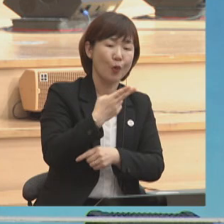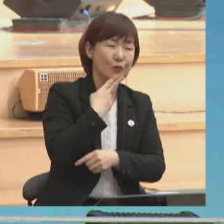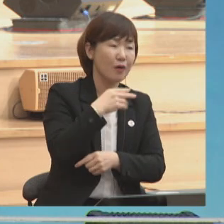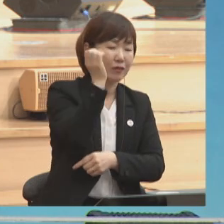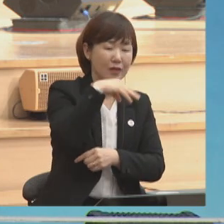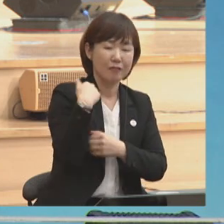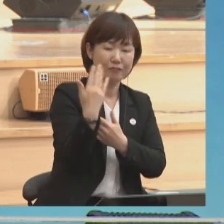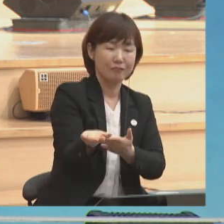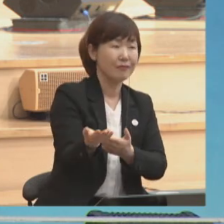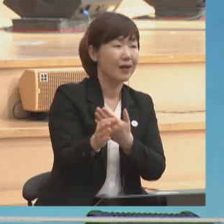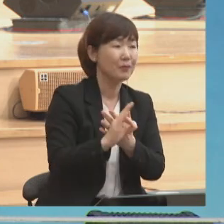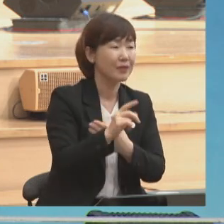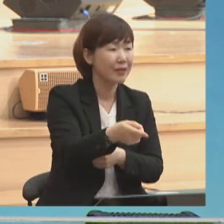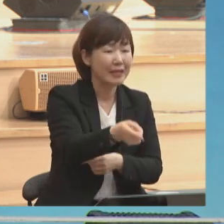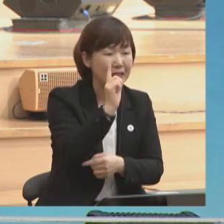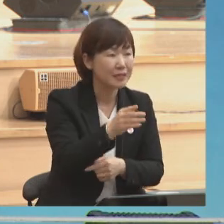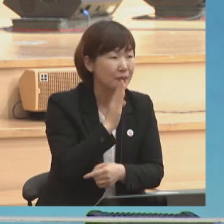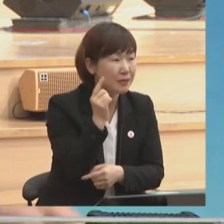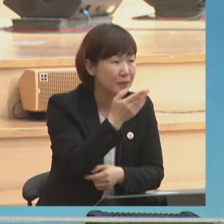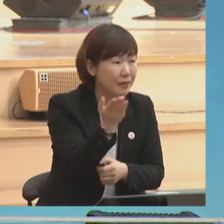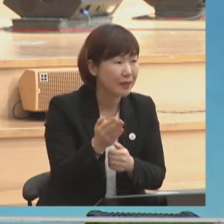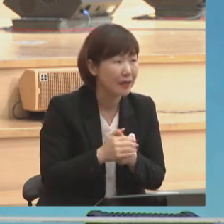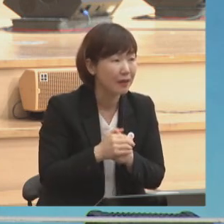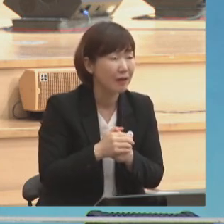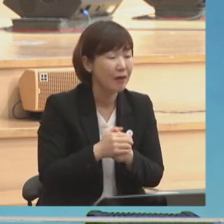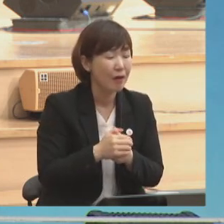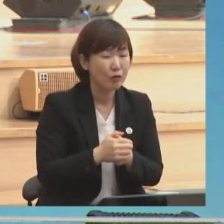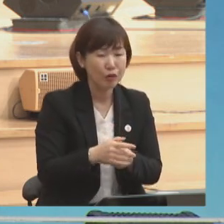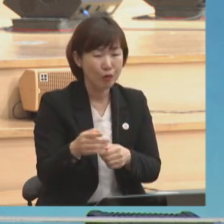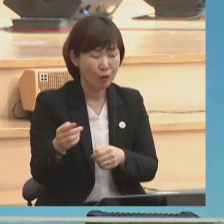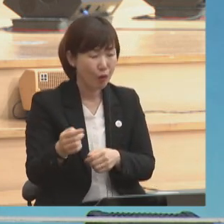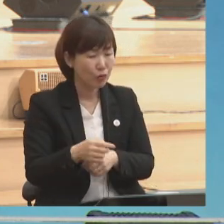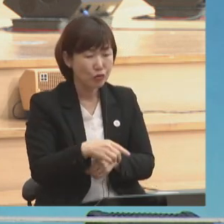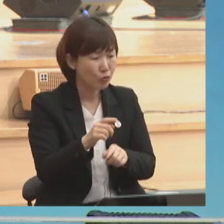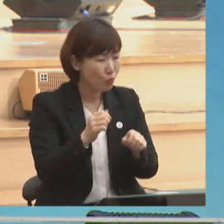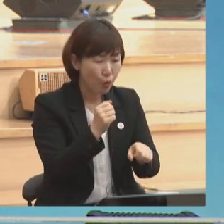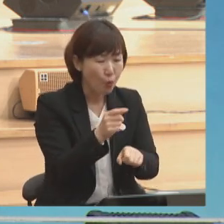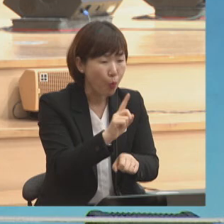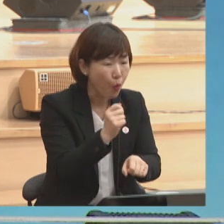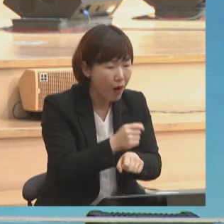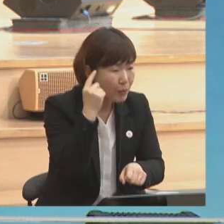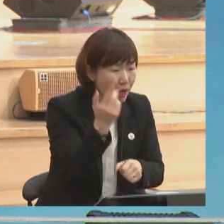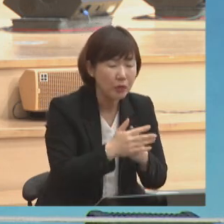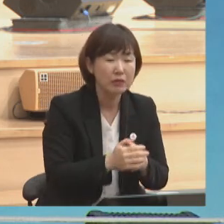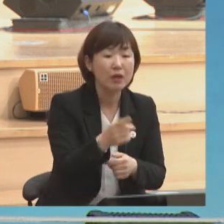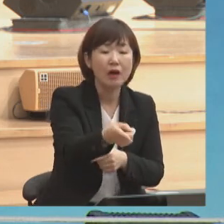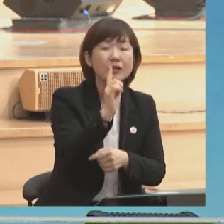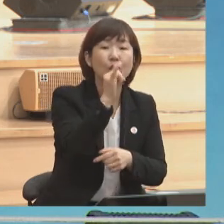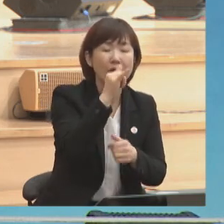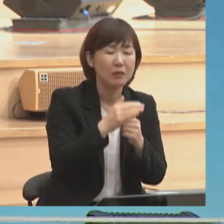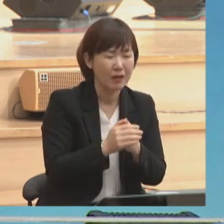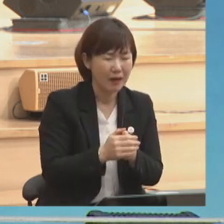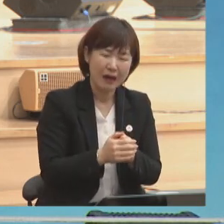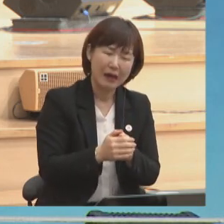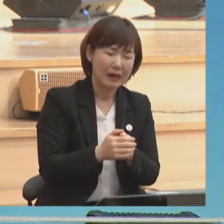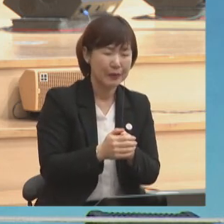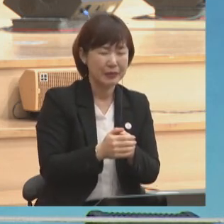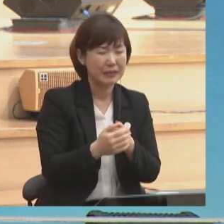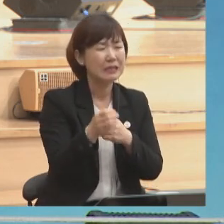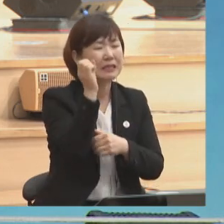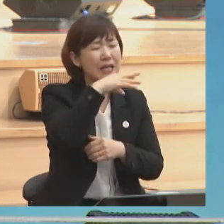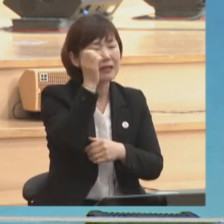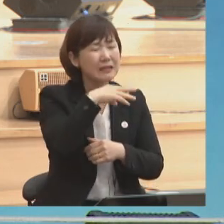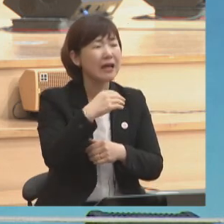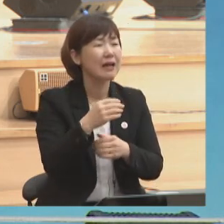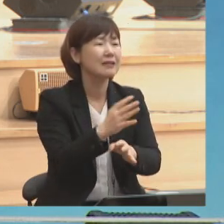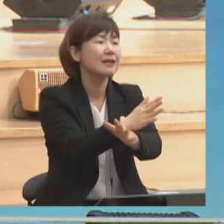그게 낚시 맞나요? 그럼 뭐 하고 있냐 물어보니까 낚시하고 있다 그래. 실은 뭐 하고 있는 거야? 물장난치고 있는 거지. 그게